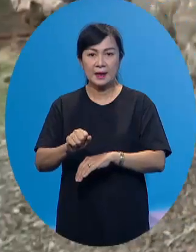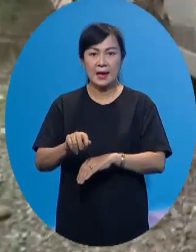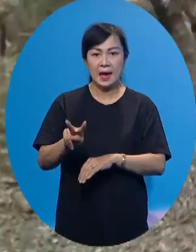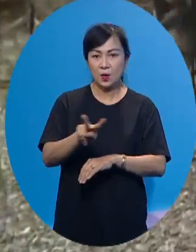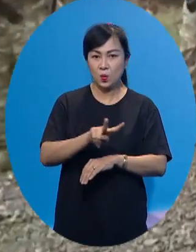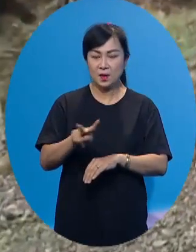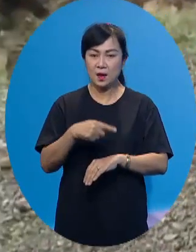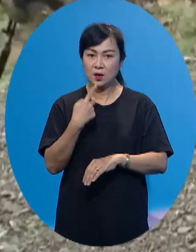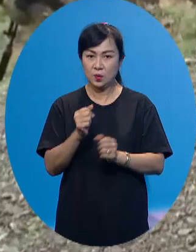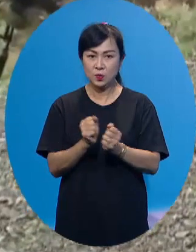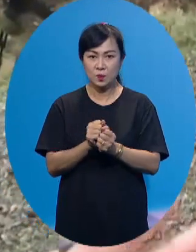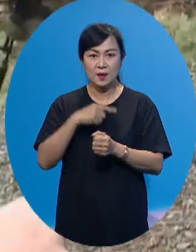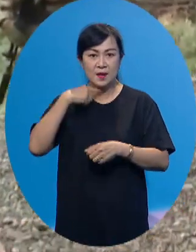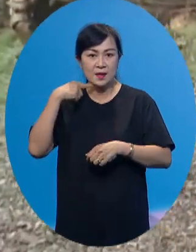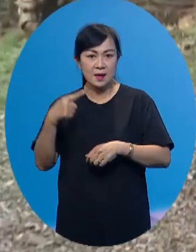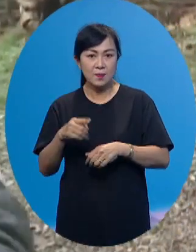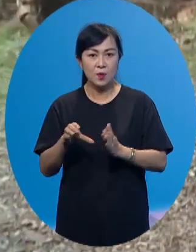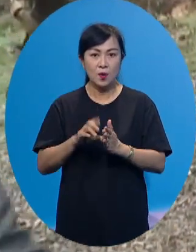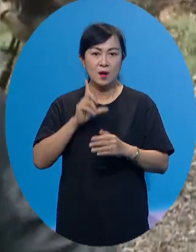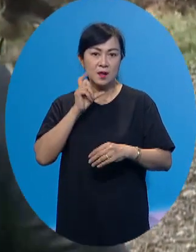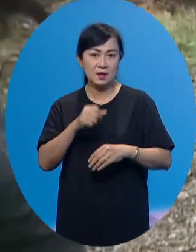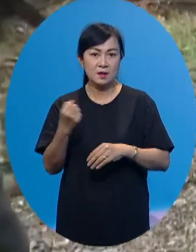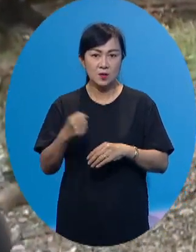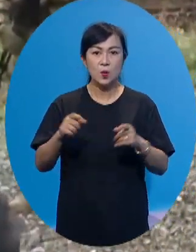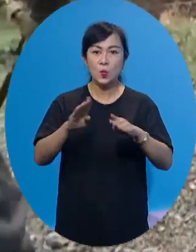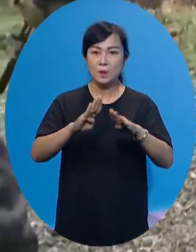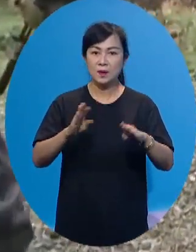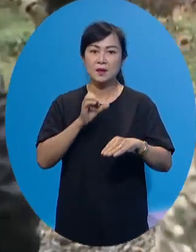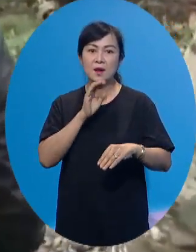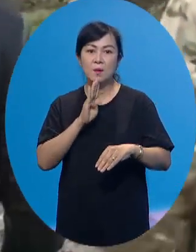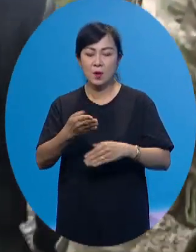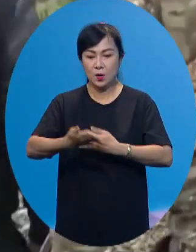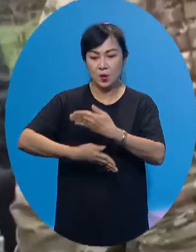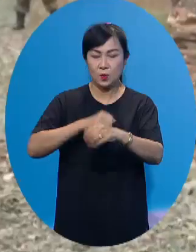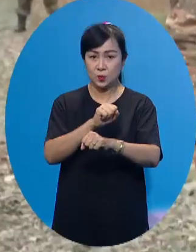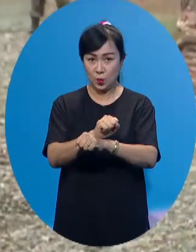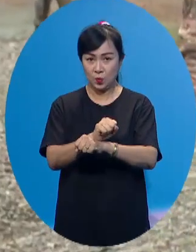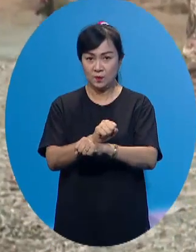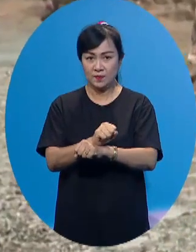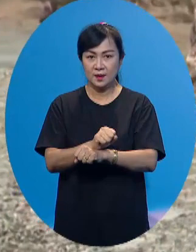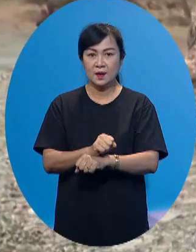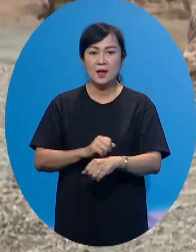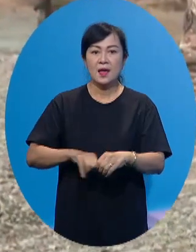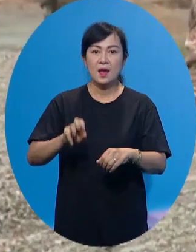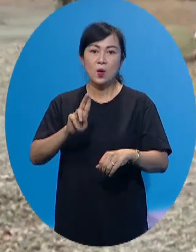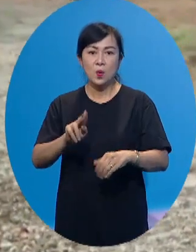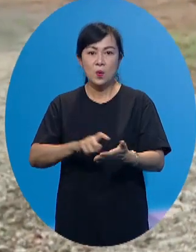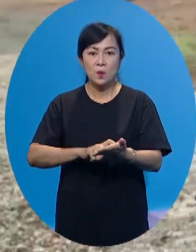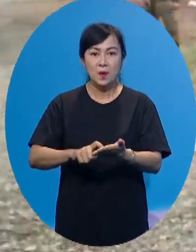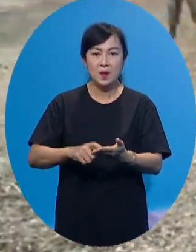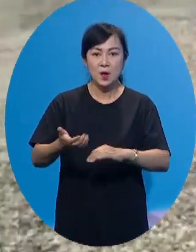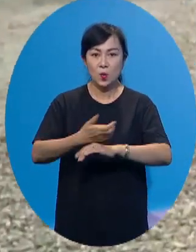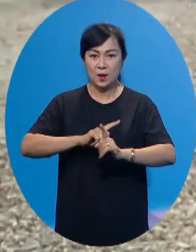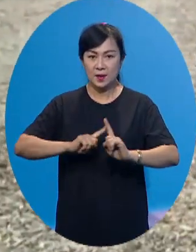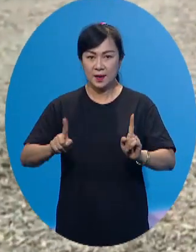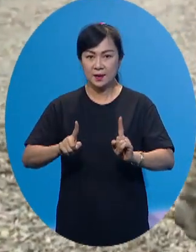Azerbaijan đã ra tuyên bố chung, cam kết nắm bắt cơ hội lịch sử để đạt được hòa bình và thông báo trao đổi tù binh. Liên minh châu Âu, EU, Mỹ cùng các